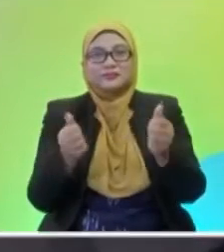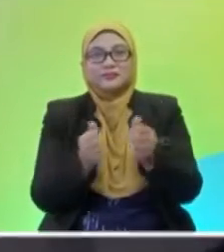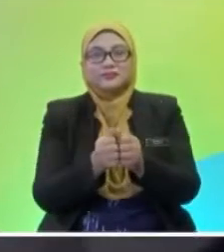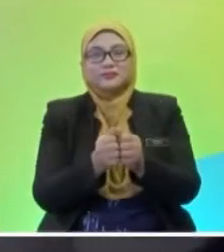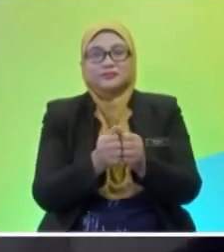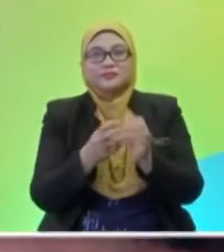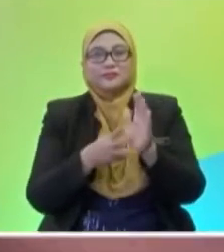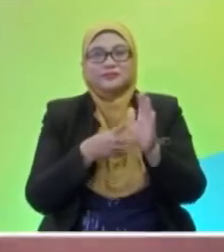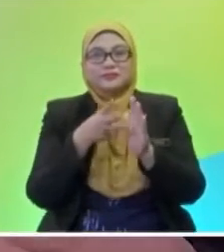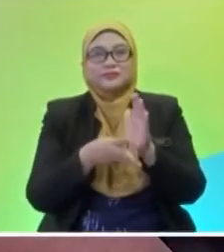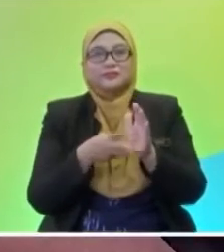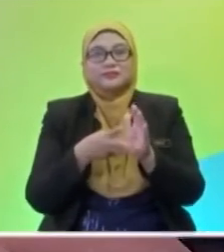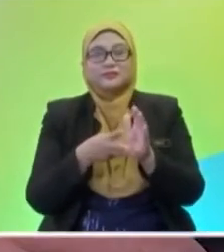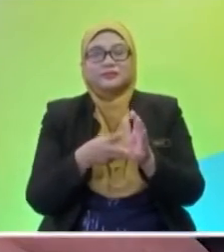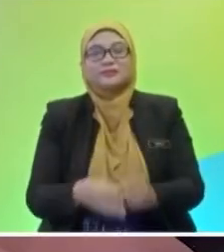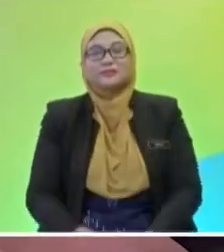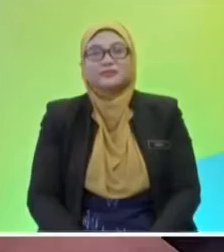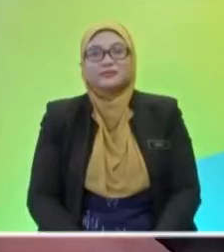depan motor ada gear.